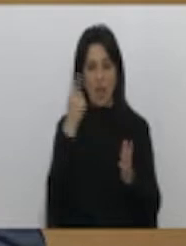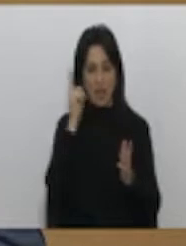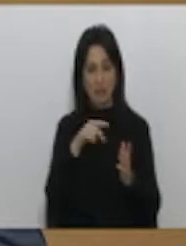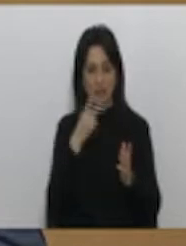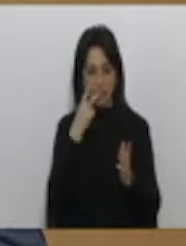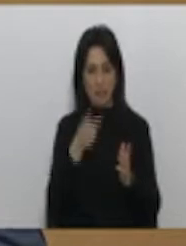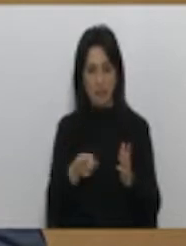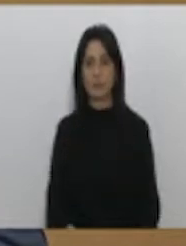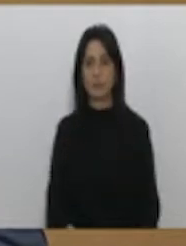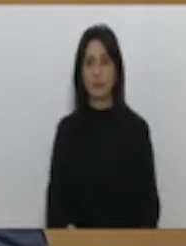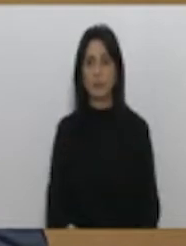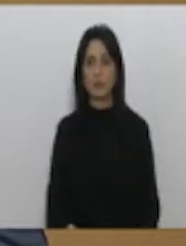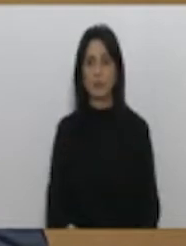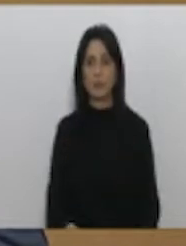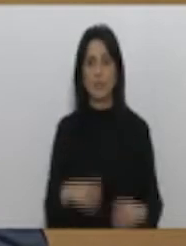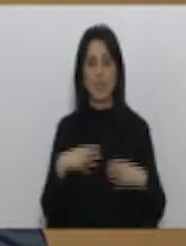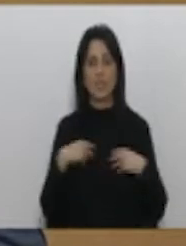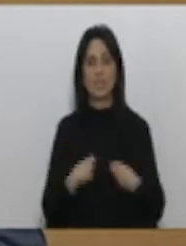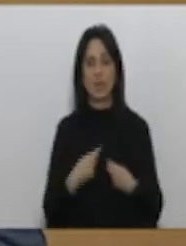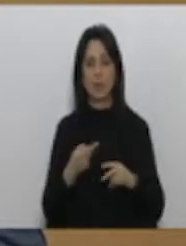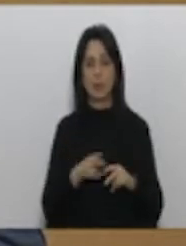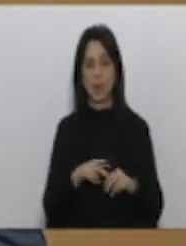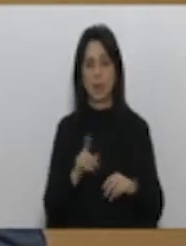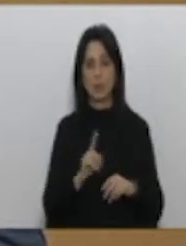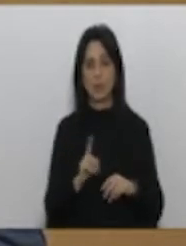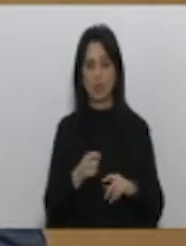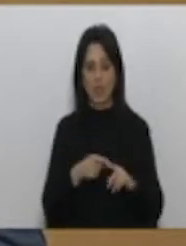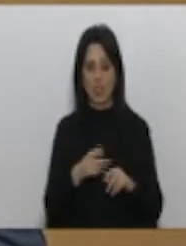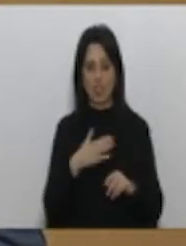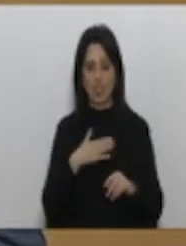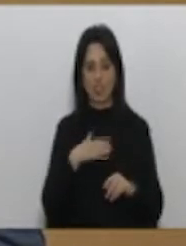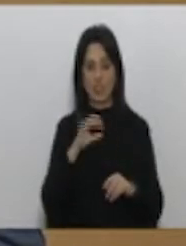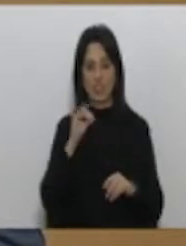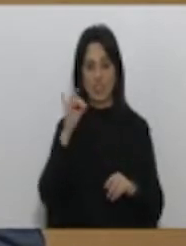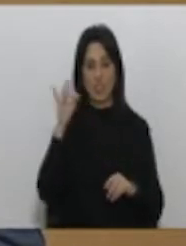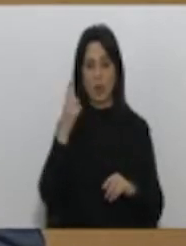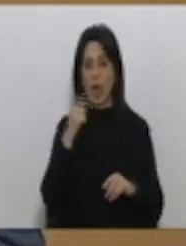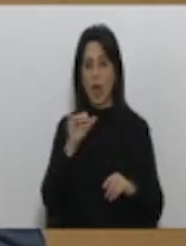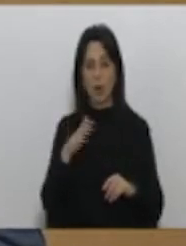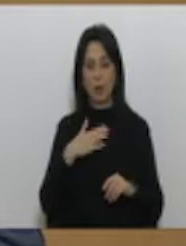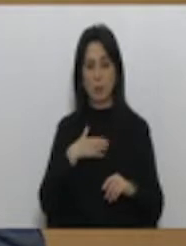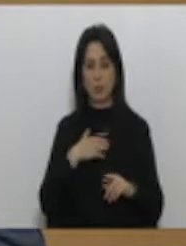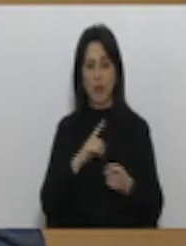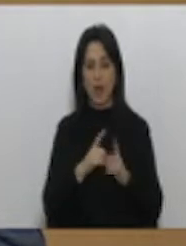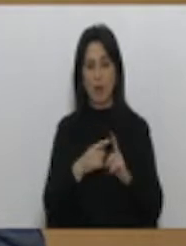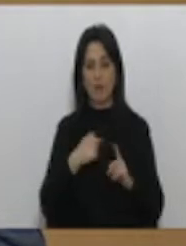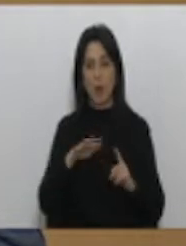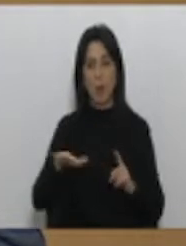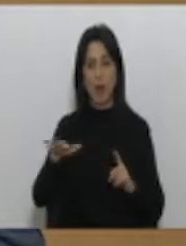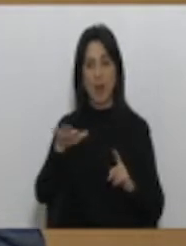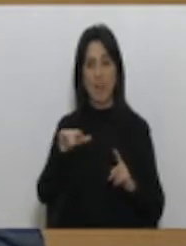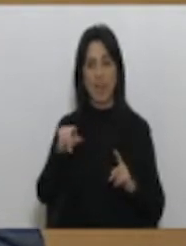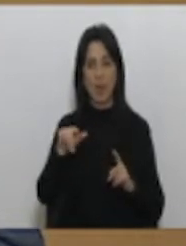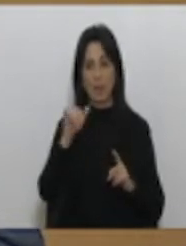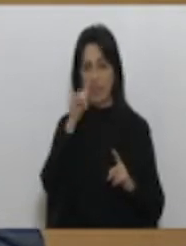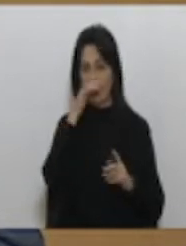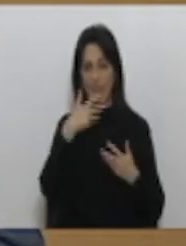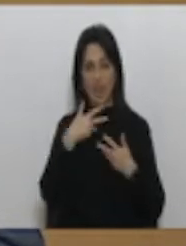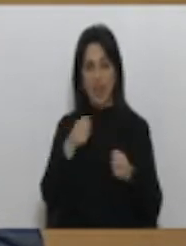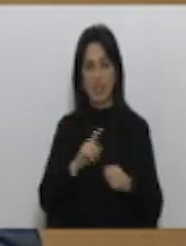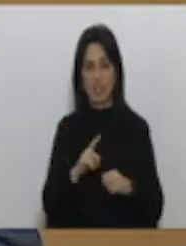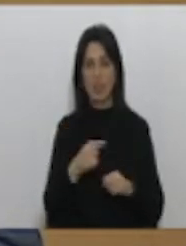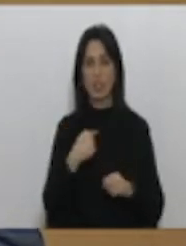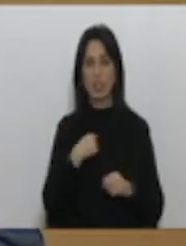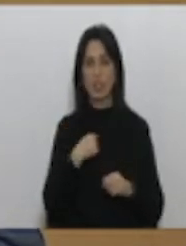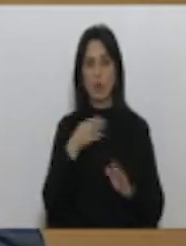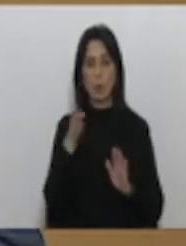ნახეთ. სამწუხაროა ის, რომ ეს ჩვენი ისტორია არამხოლოდ ჩვენ, არამედ ჩვენმა მეგობარმა ქვეყანამ ვერ გაიზიარა და